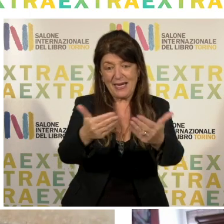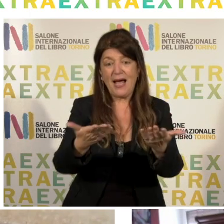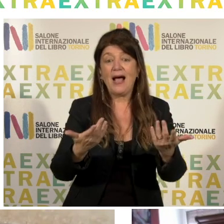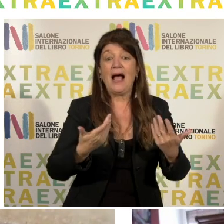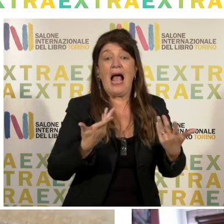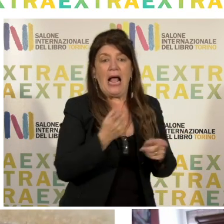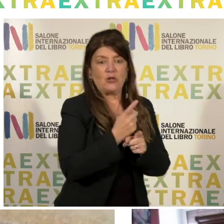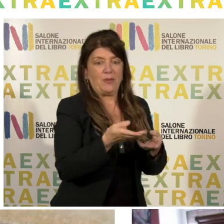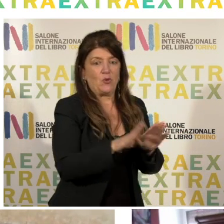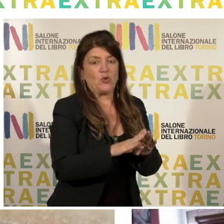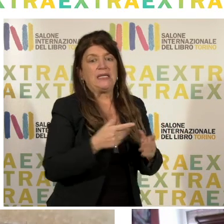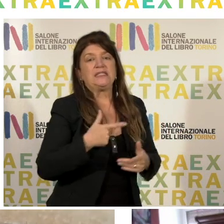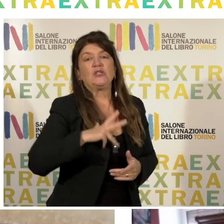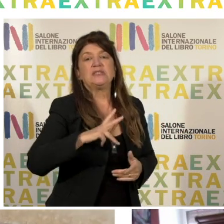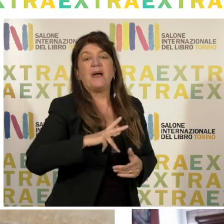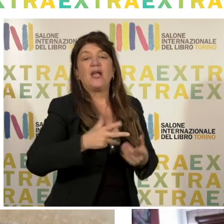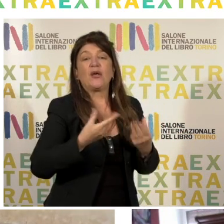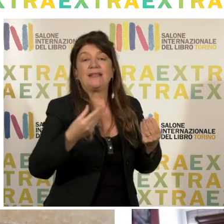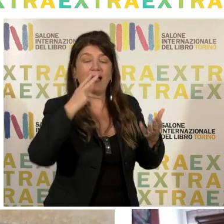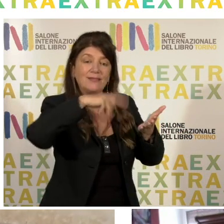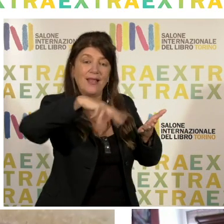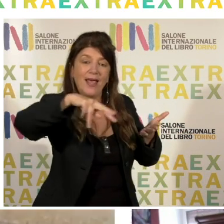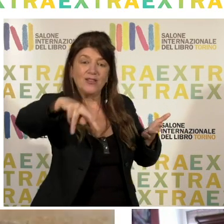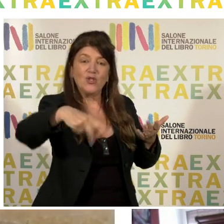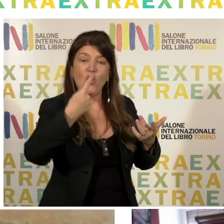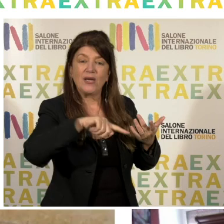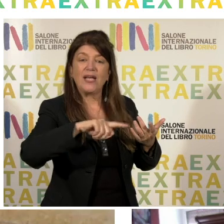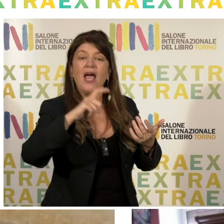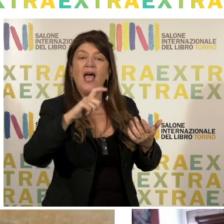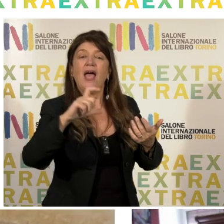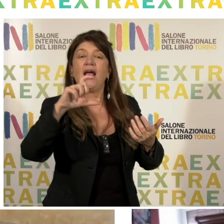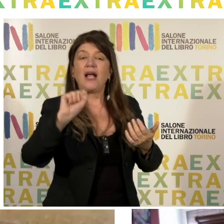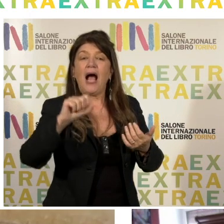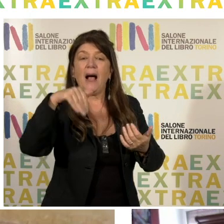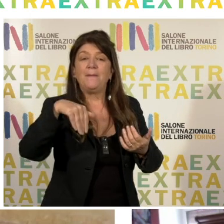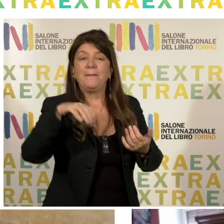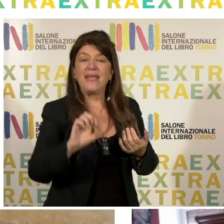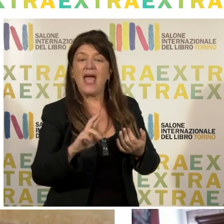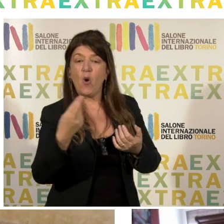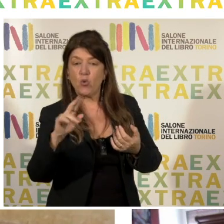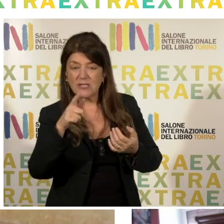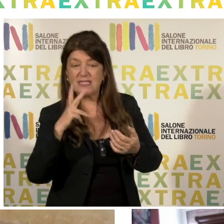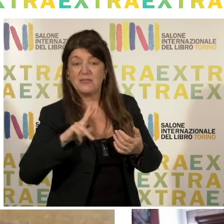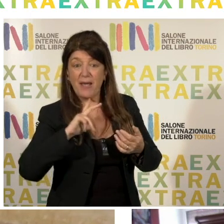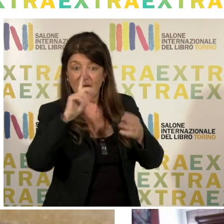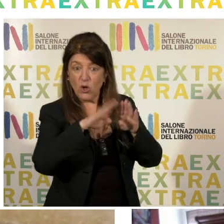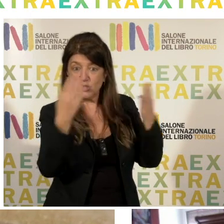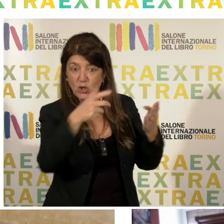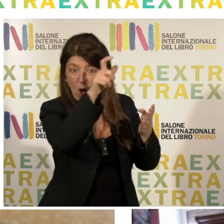questo periodo della peste di Camus scopriranno anche il Camus giornalista, il Camus filosofo, che io